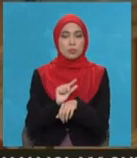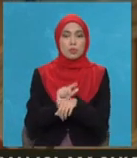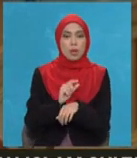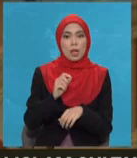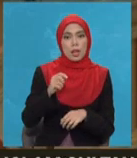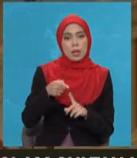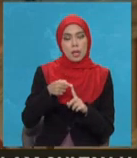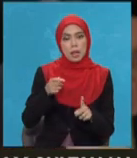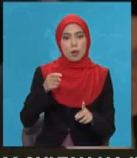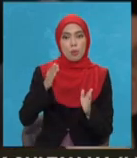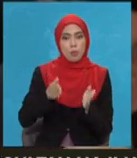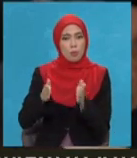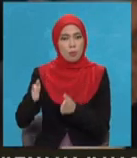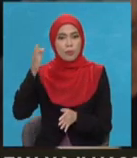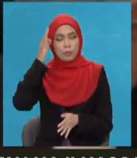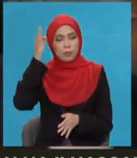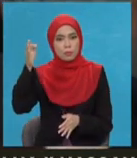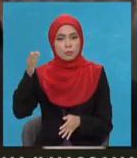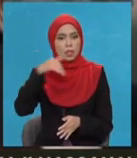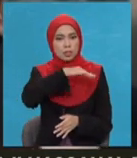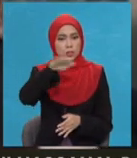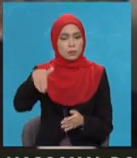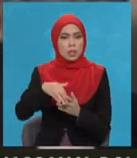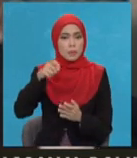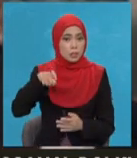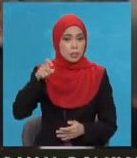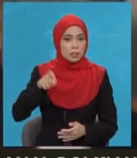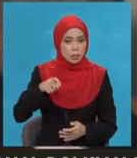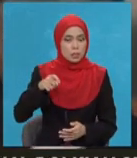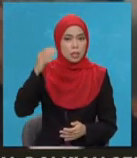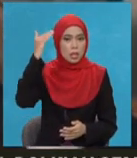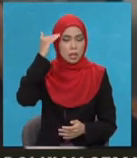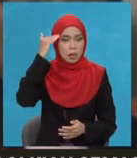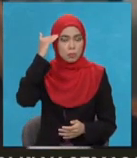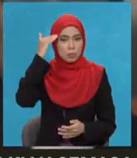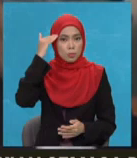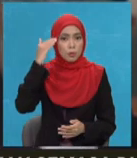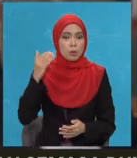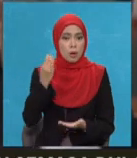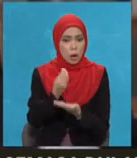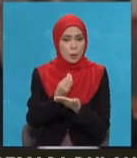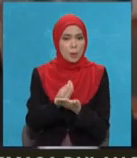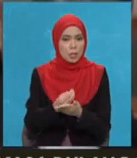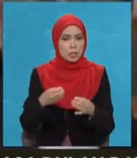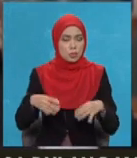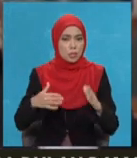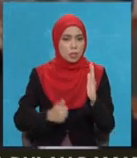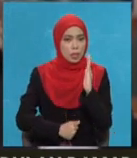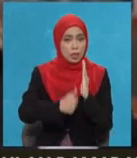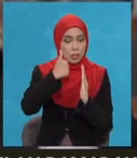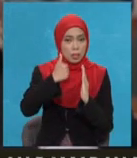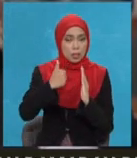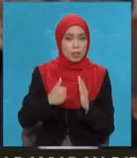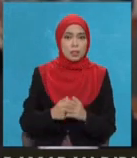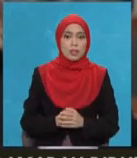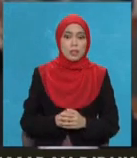kita semua harus menyadari bahwa budget yang telah dibahaskan dan diluluskan pada tahun ini dan